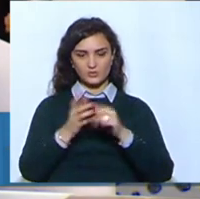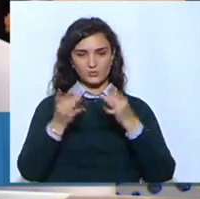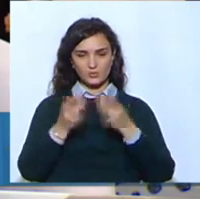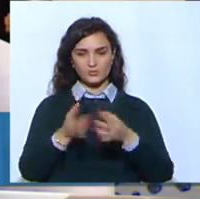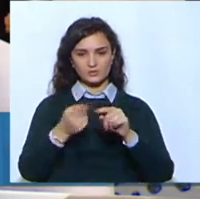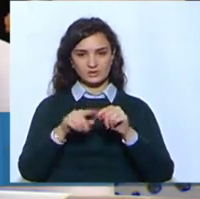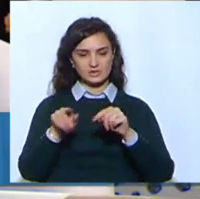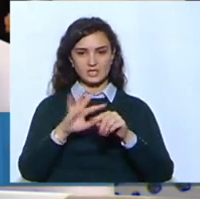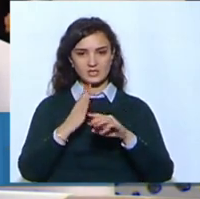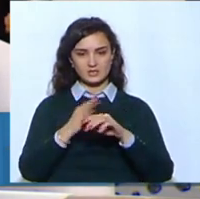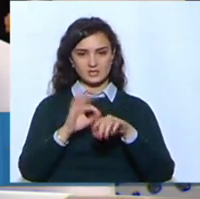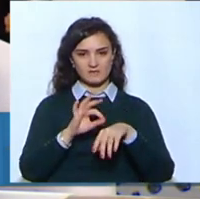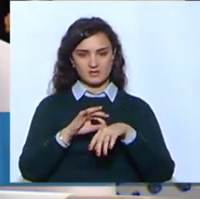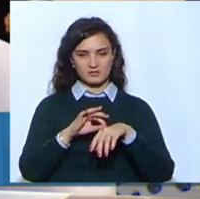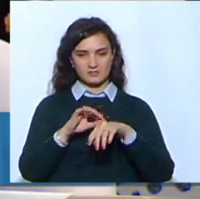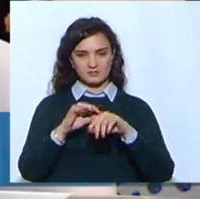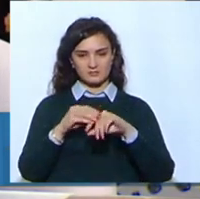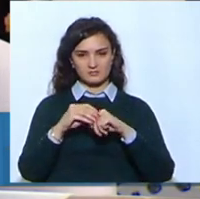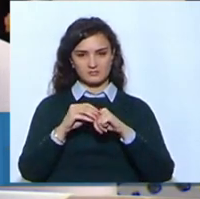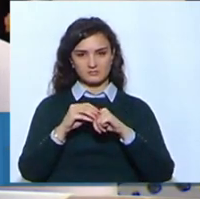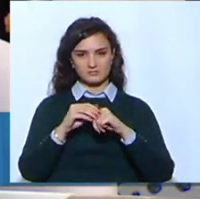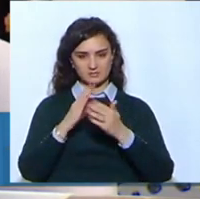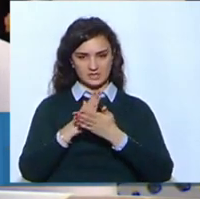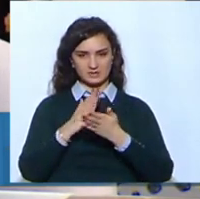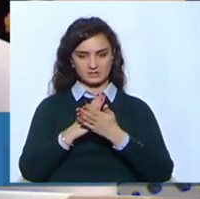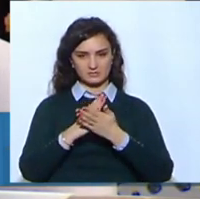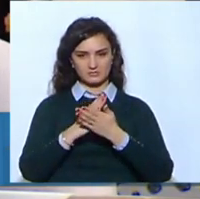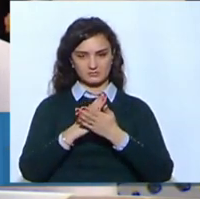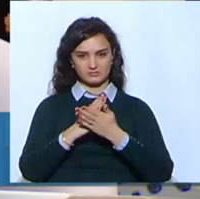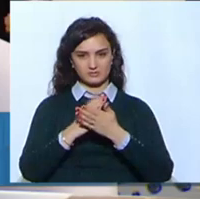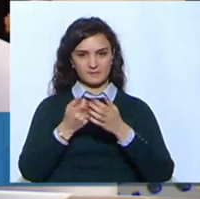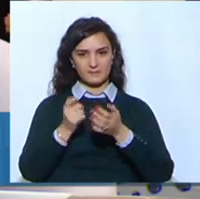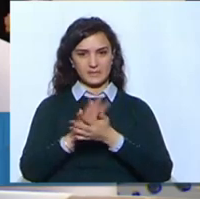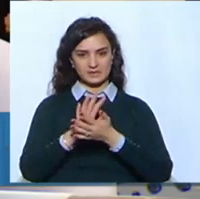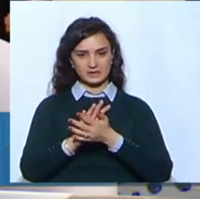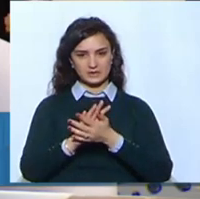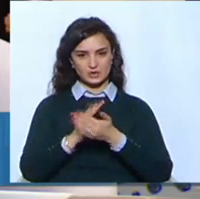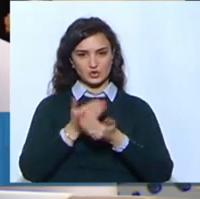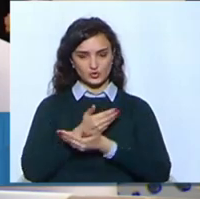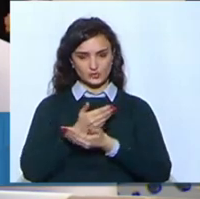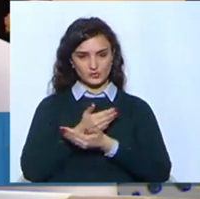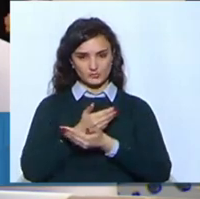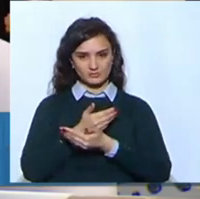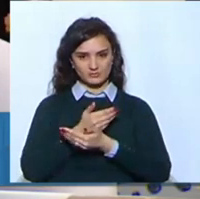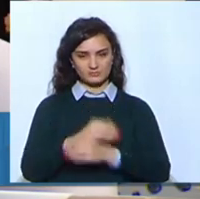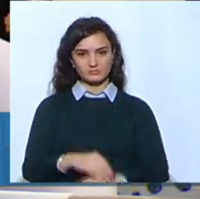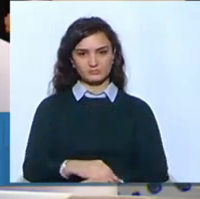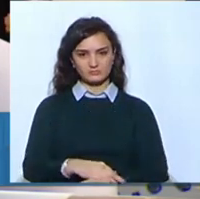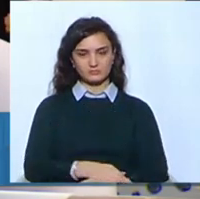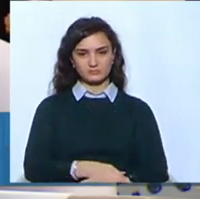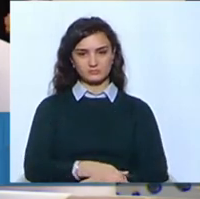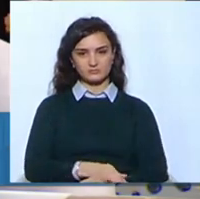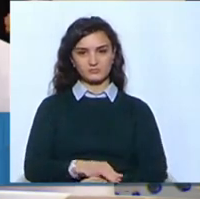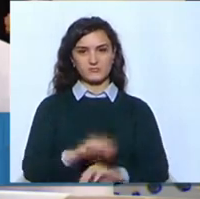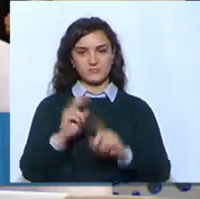უბრალოდ ის არ იწვევს დაავადებას. ანუ ერთი არის, რომ არის ბაქტერია, რომელიც ცხოვრობს საშოში და